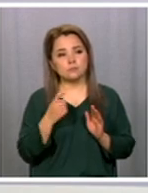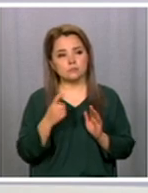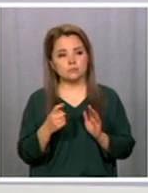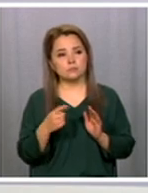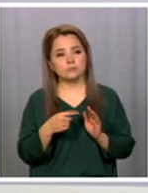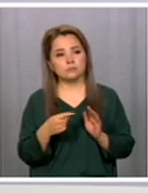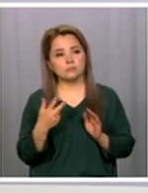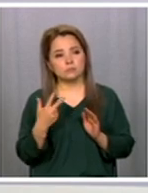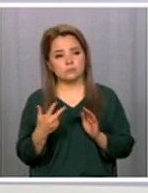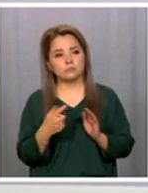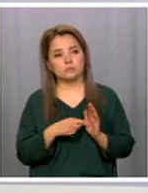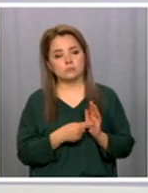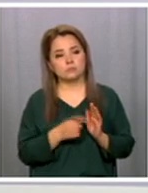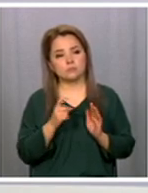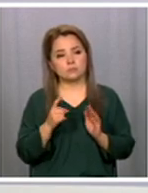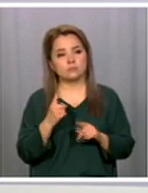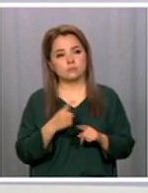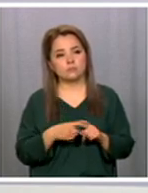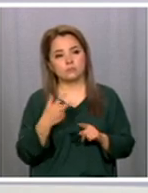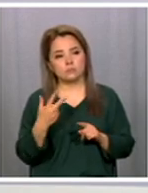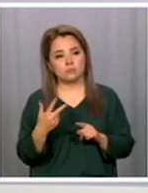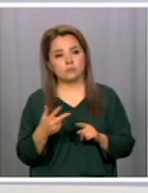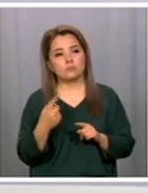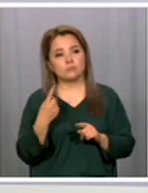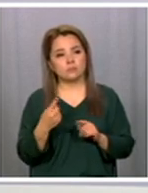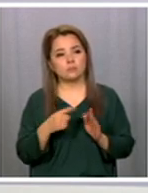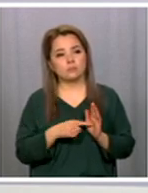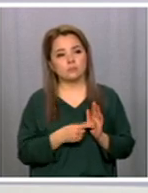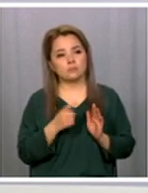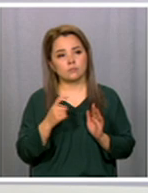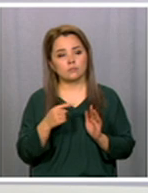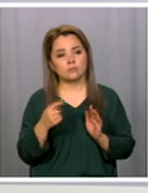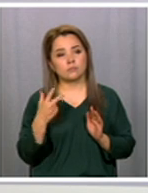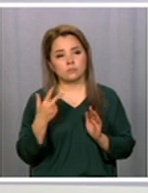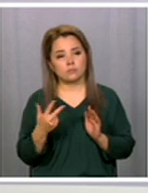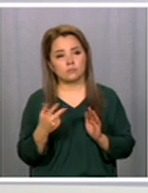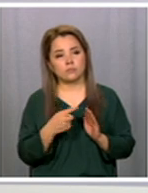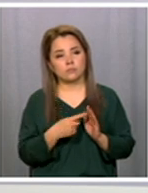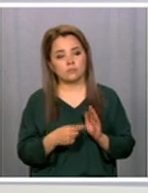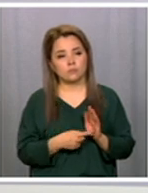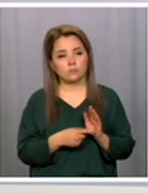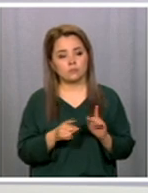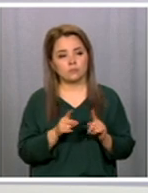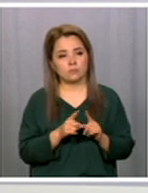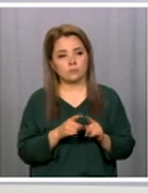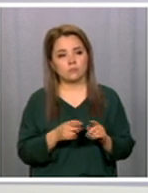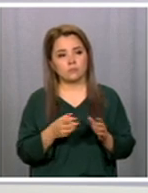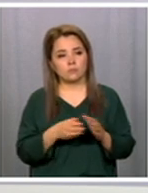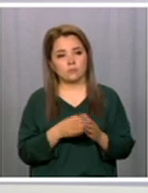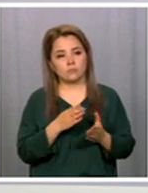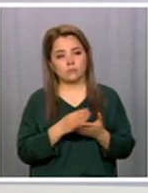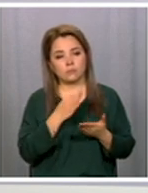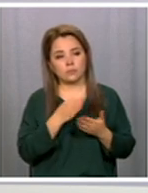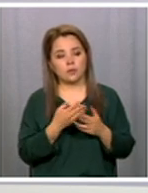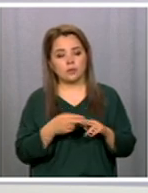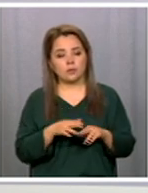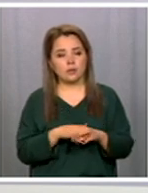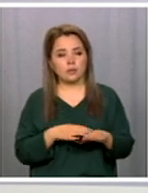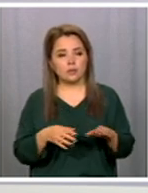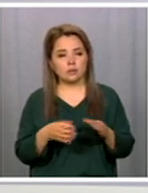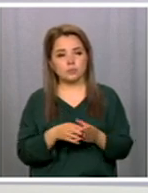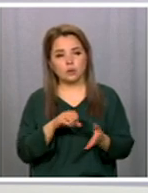x қосылған 3. Қосу 1 көбейту x азайтылған 3 бөлінген x қосылған 3 көбейту x азайтылған 3